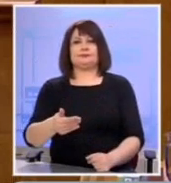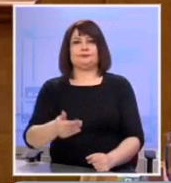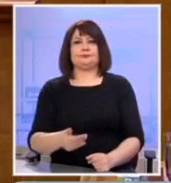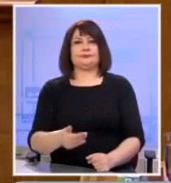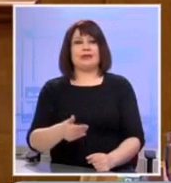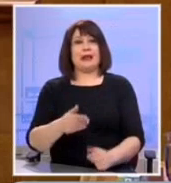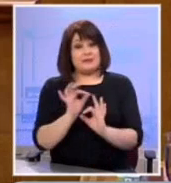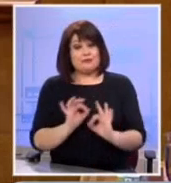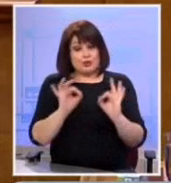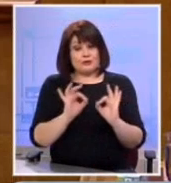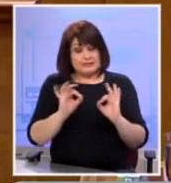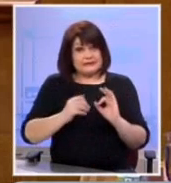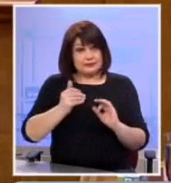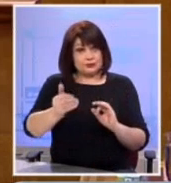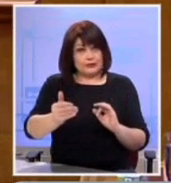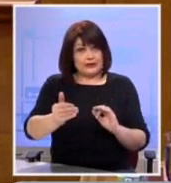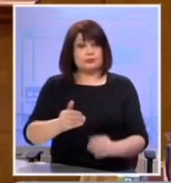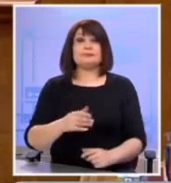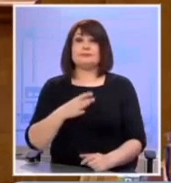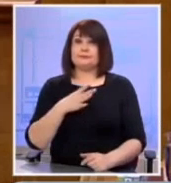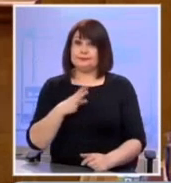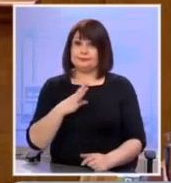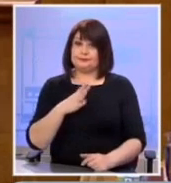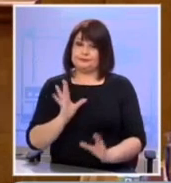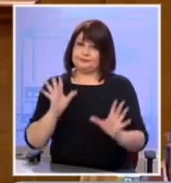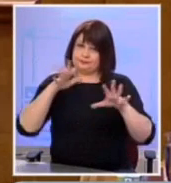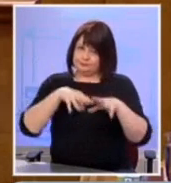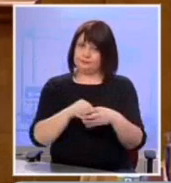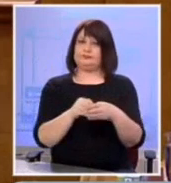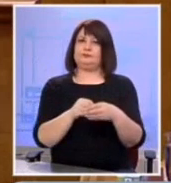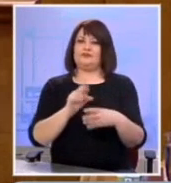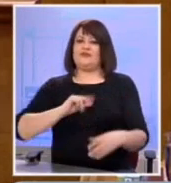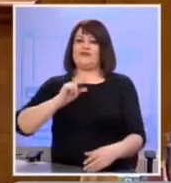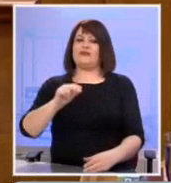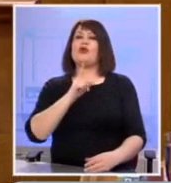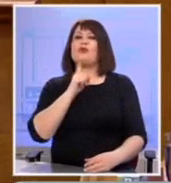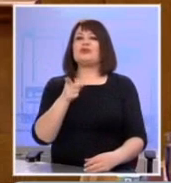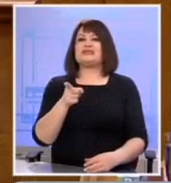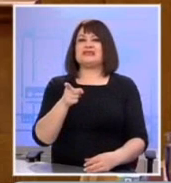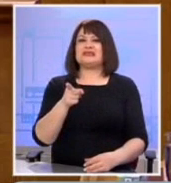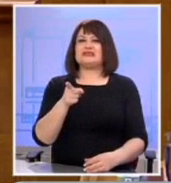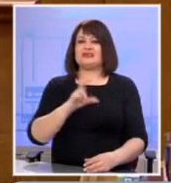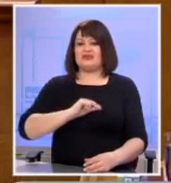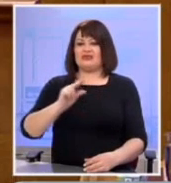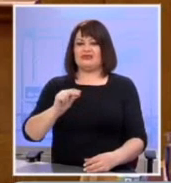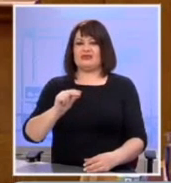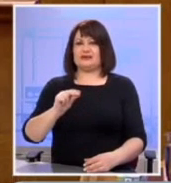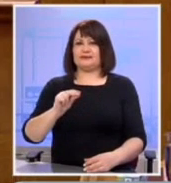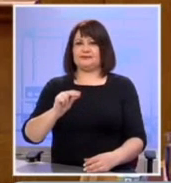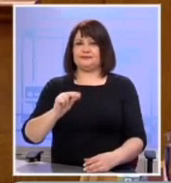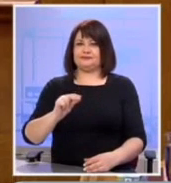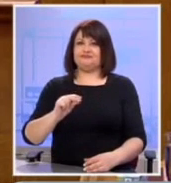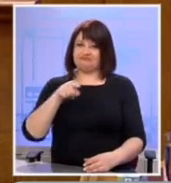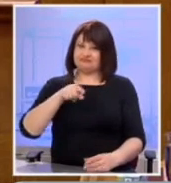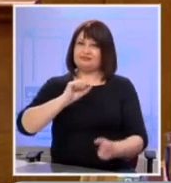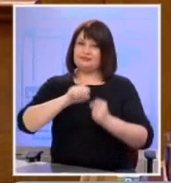χθες. Θέλετε να μας ενσωματώσετε και να γίνουμε ίδιοι με εσάς. Αυτό είναι το τρίτο στάδιο